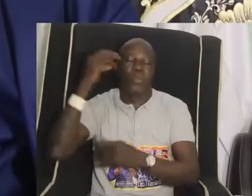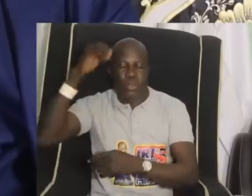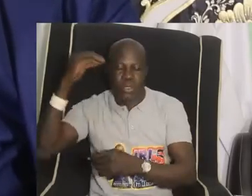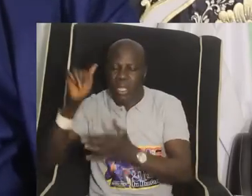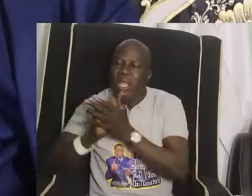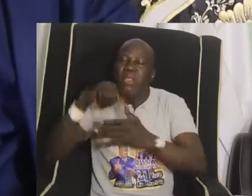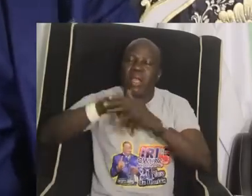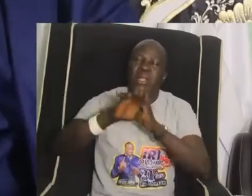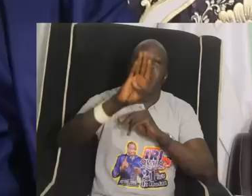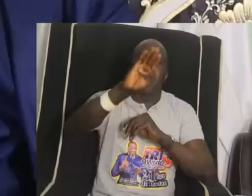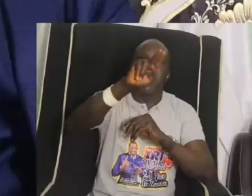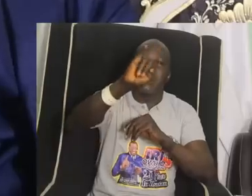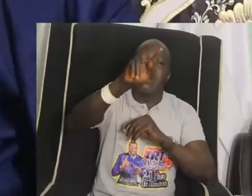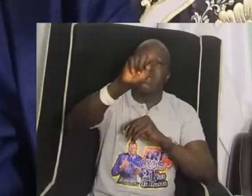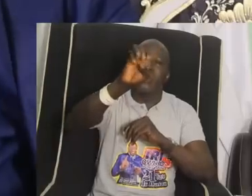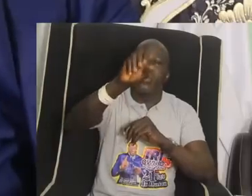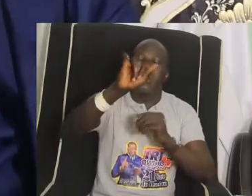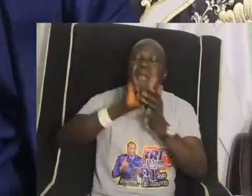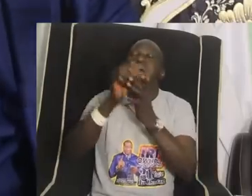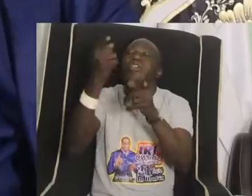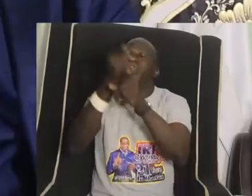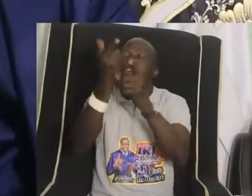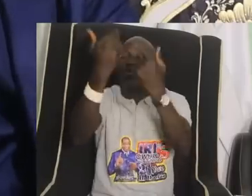you. Pretoria. Come.